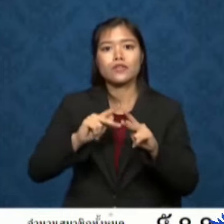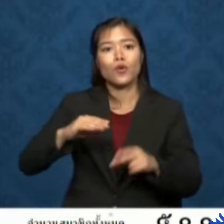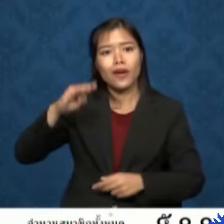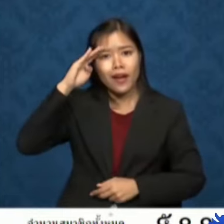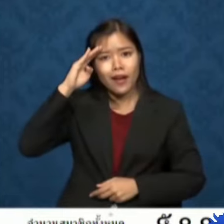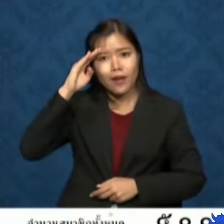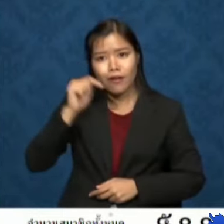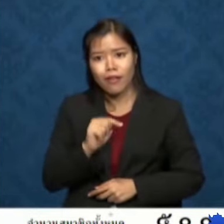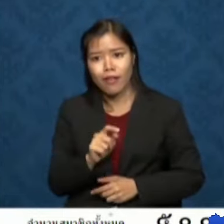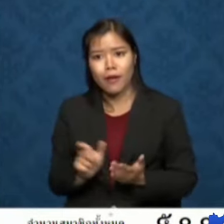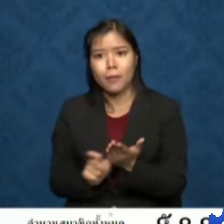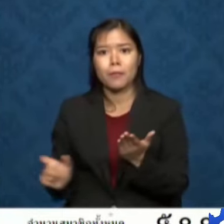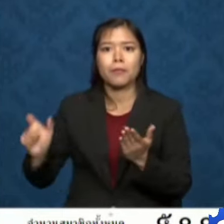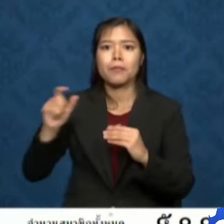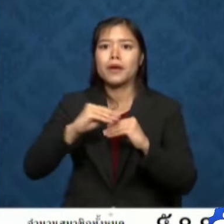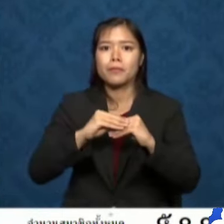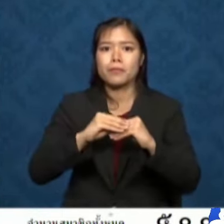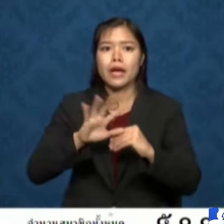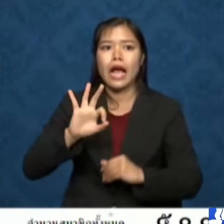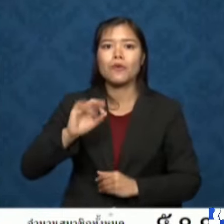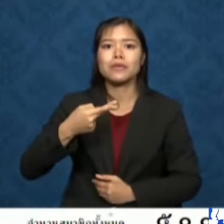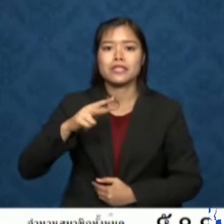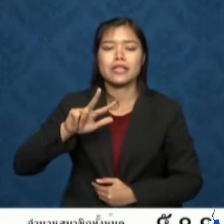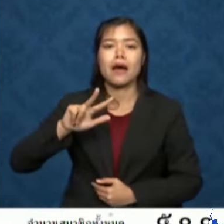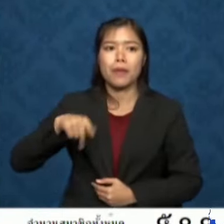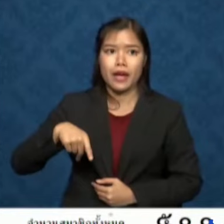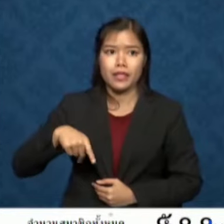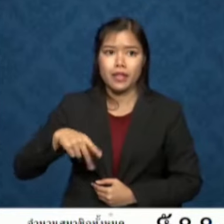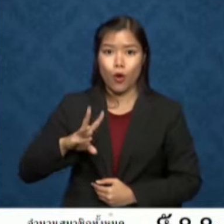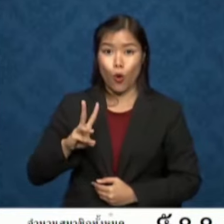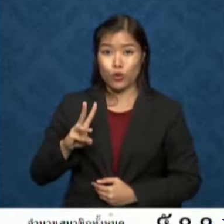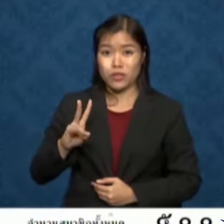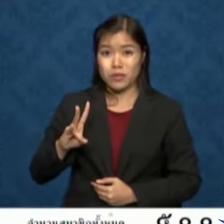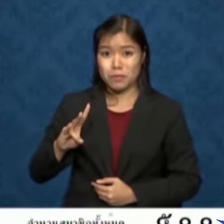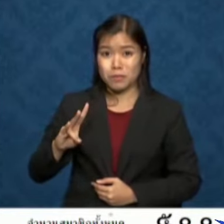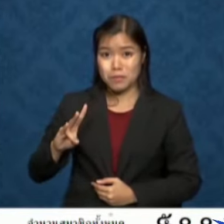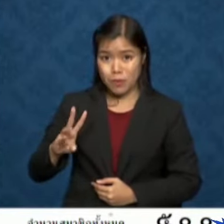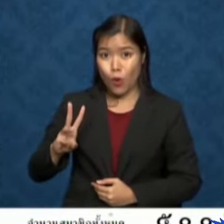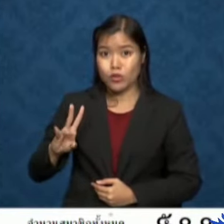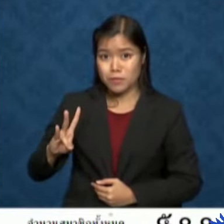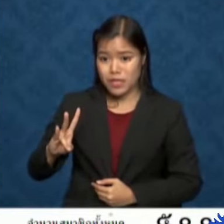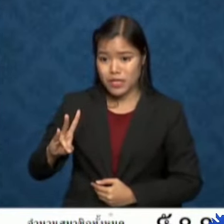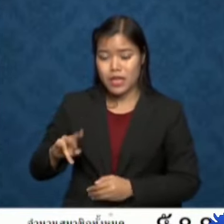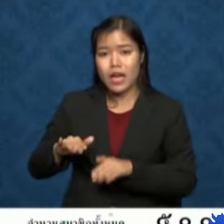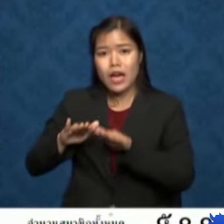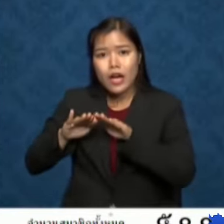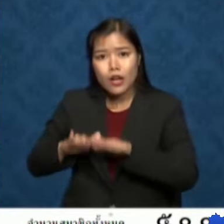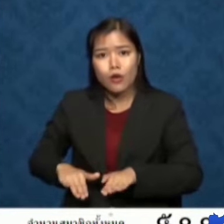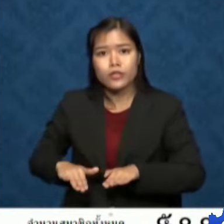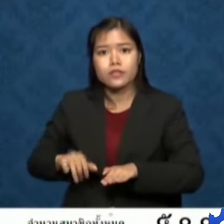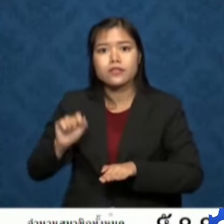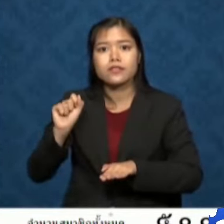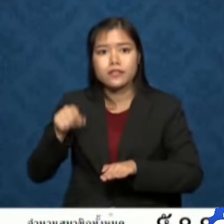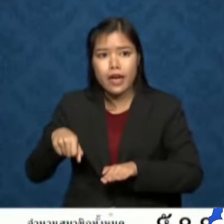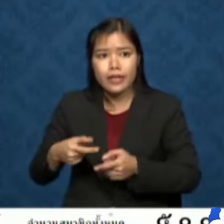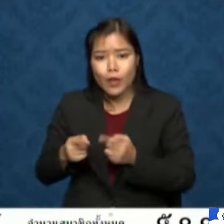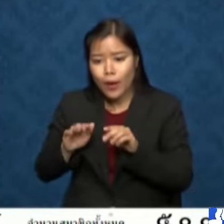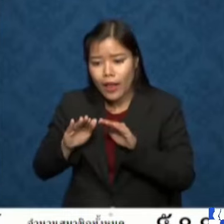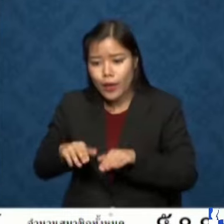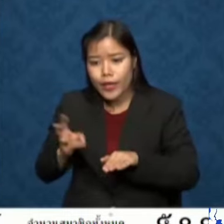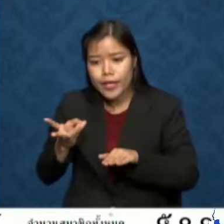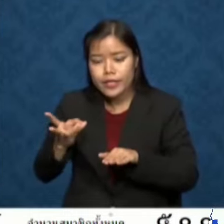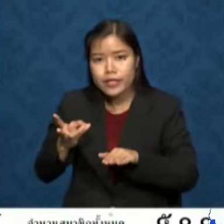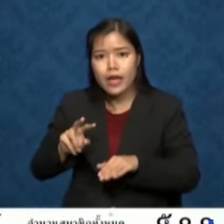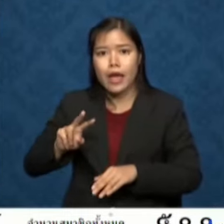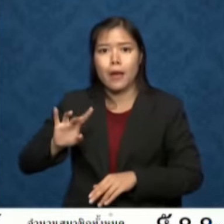อยู่ที่ 9,000ล่าสุดปี 67ครับแม้ว่าจะปรับตัวลดลงฮะแต่ลดลงเพียงเล็กน้อยเท่านั้นครับท่านประธานอยู่ที่ 8